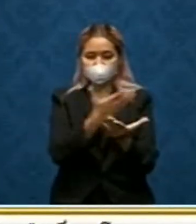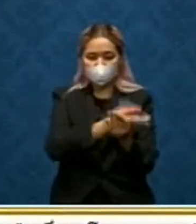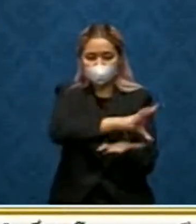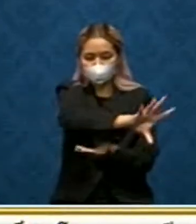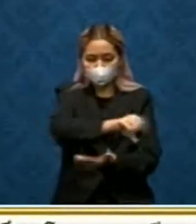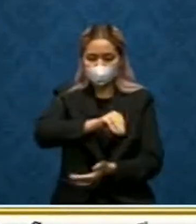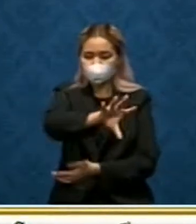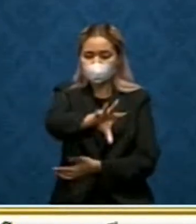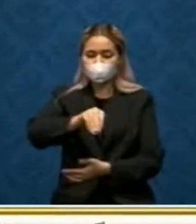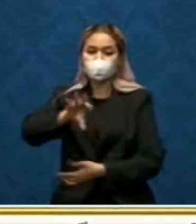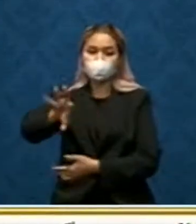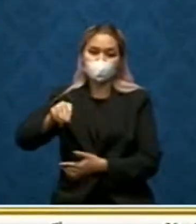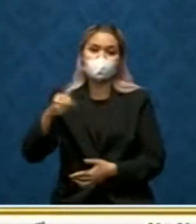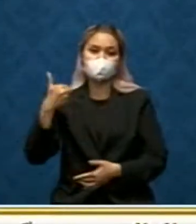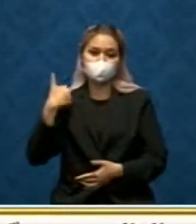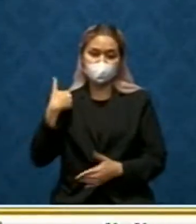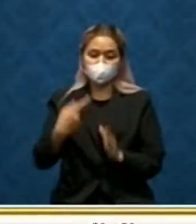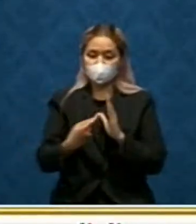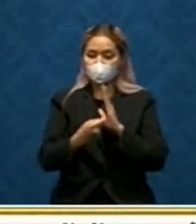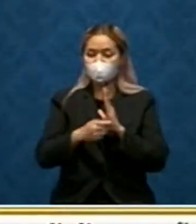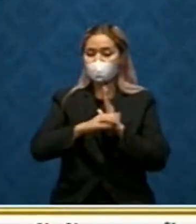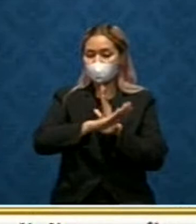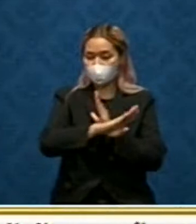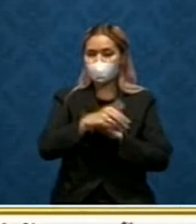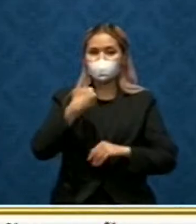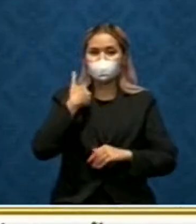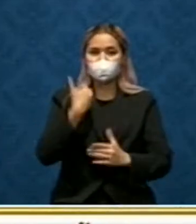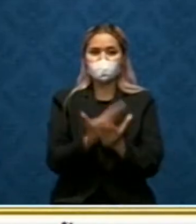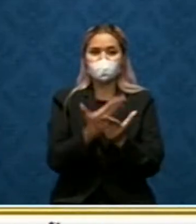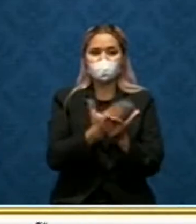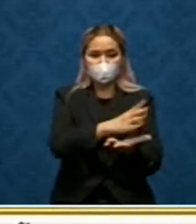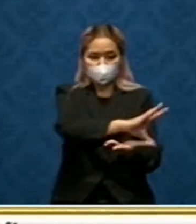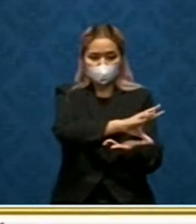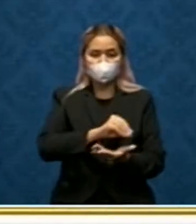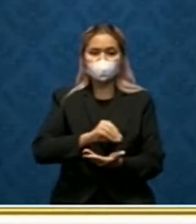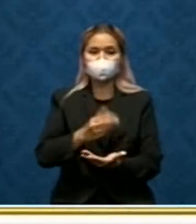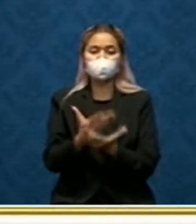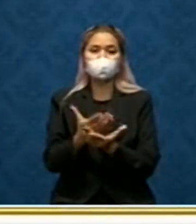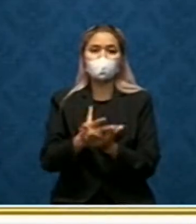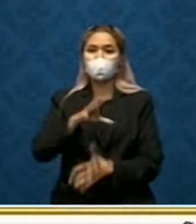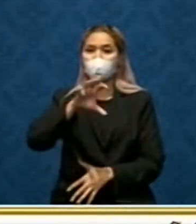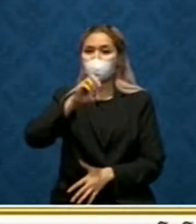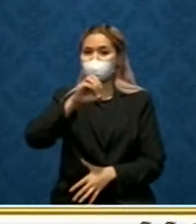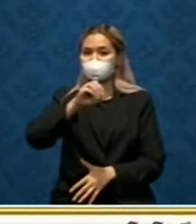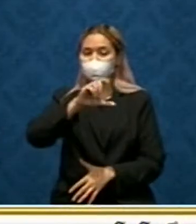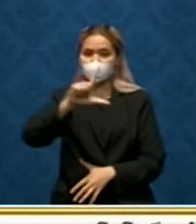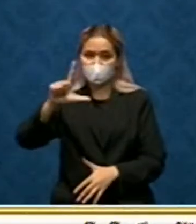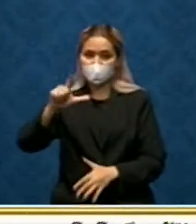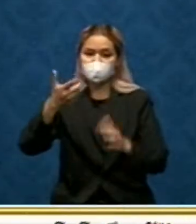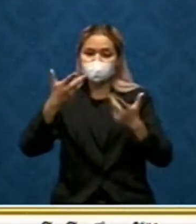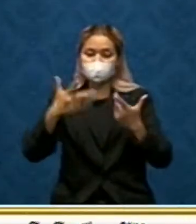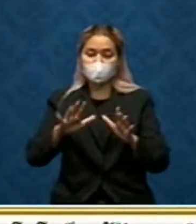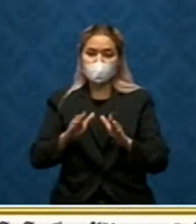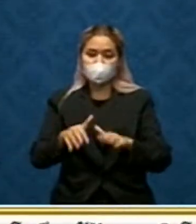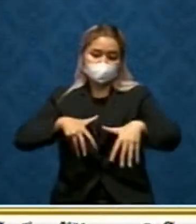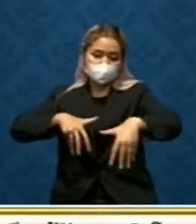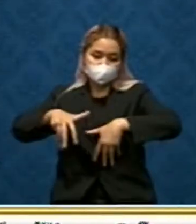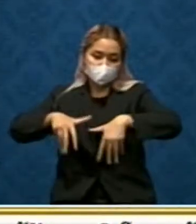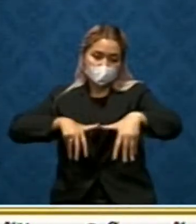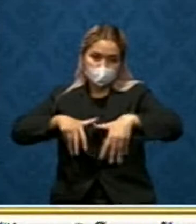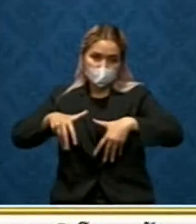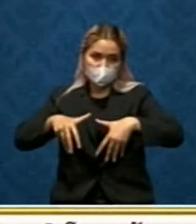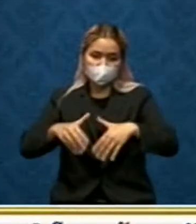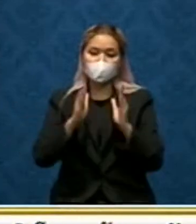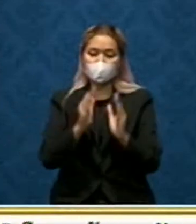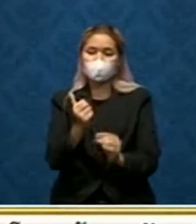แม้แต่องคกบริานส่นท้ถนทอยู่บน ถูกดูดไป 50 กวล้เฉยเลยครับแล้วชาวบานตาดำๆวันนี้ ข้าการ